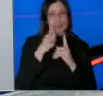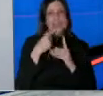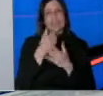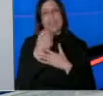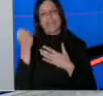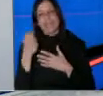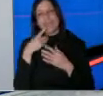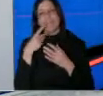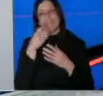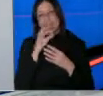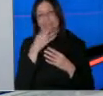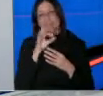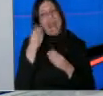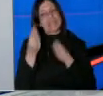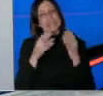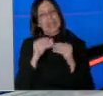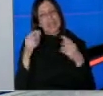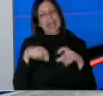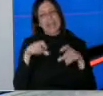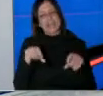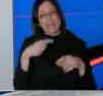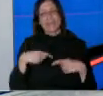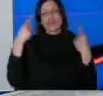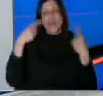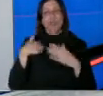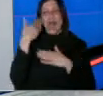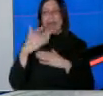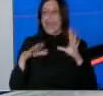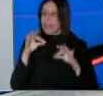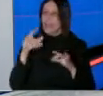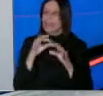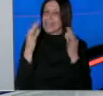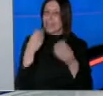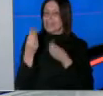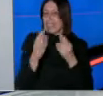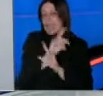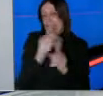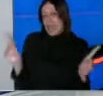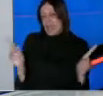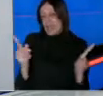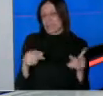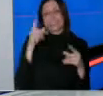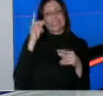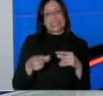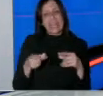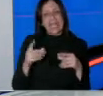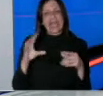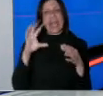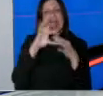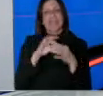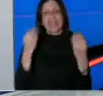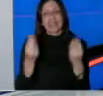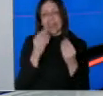ימין. מותר לשחק עם הקלפים. יום אחרי הבחירות, אתה מתחיל משחק אחר. יום אחרי הבחירות אתה צריך לחבר דברים שלא מתחברים